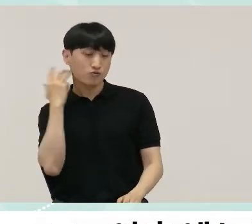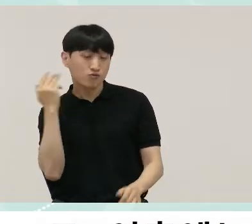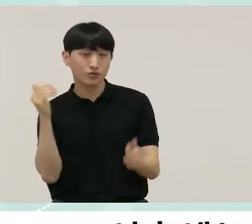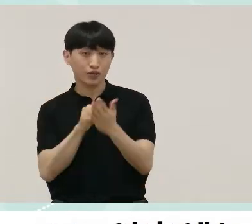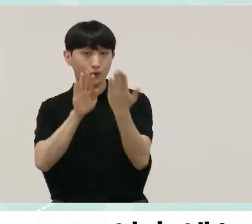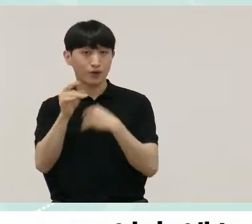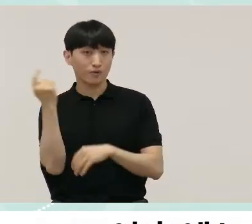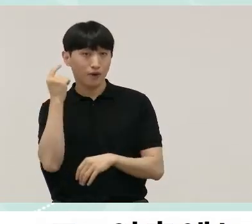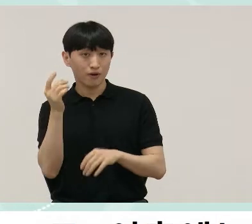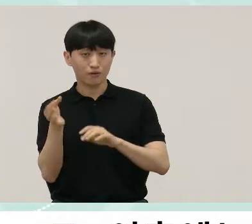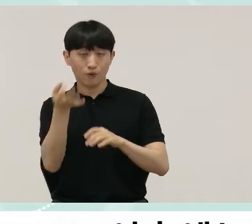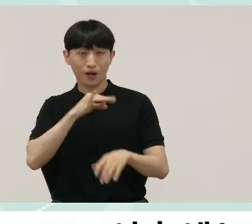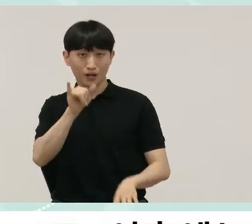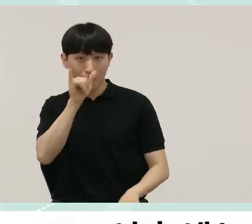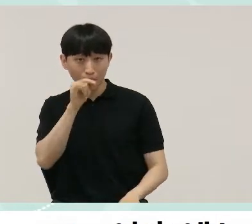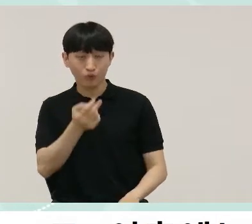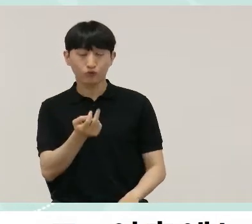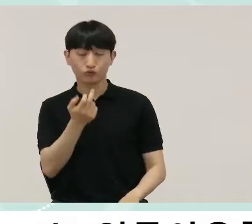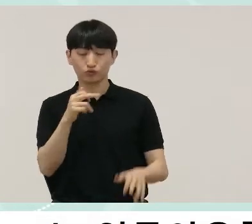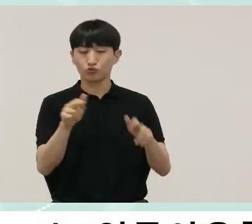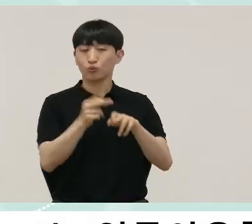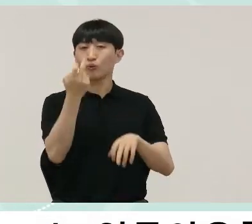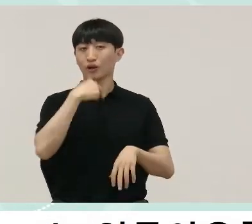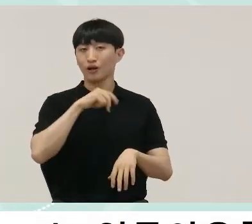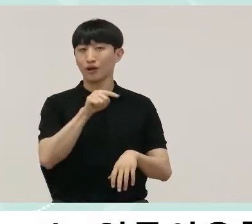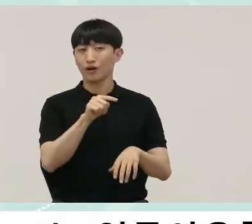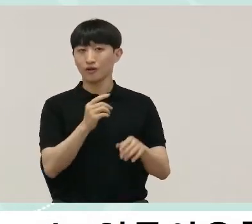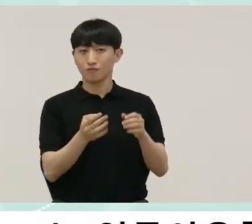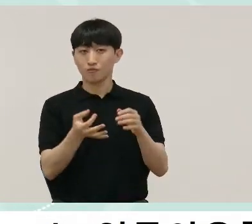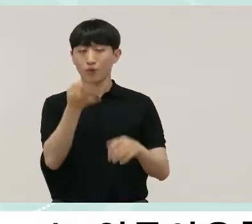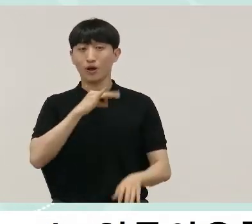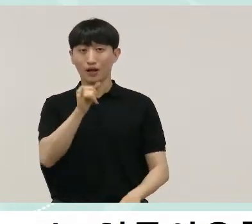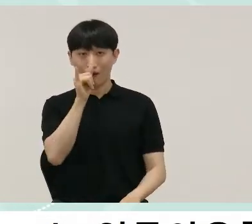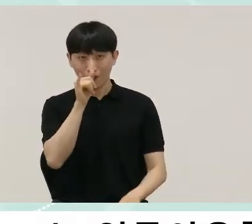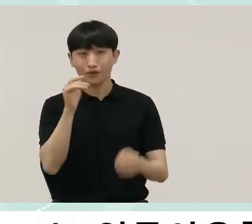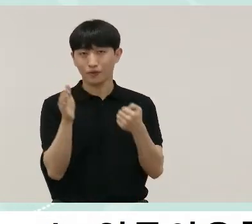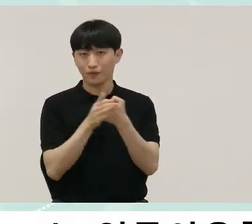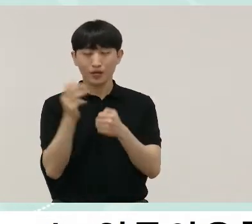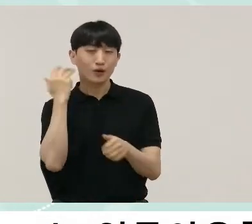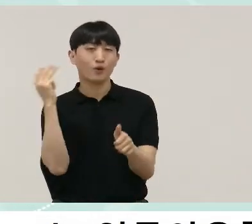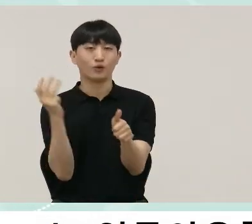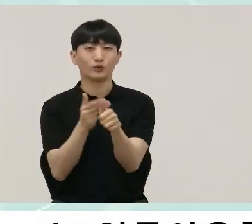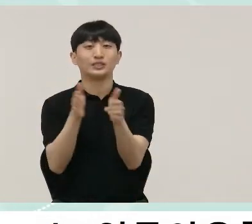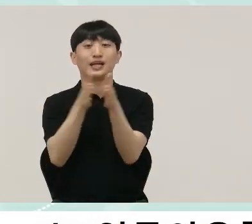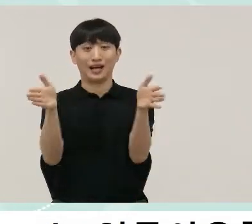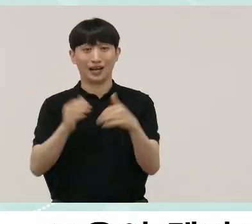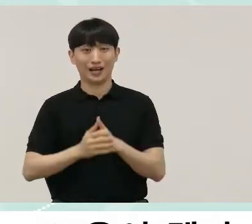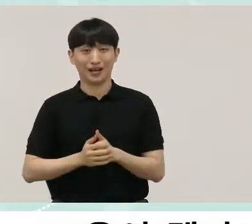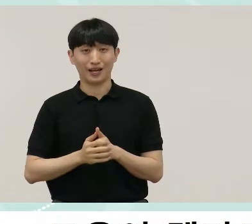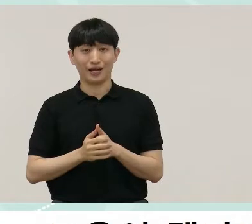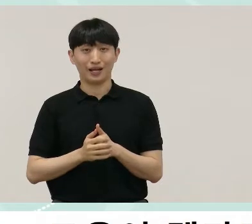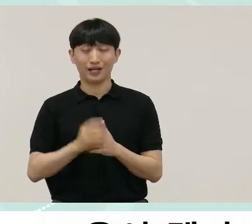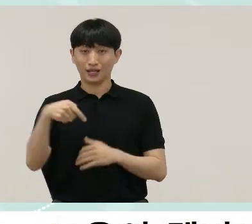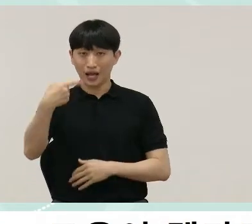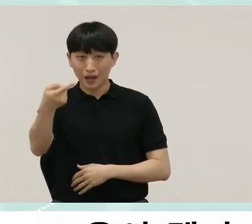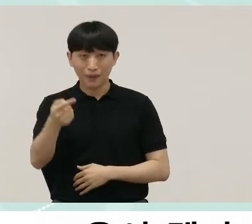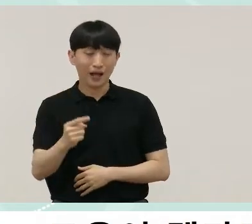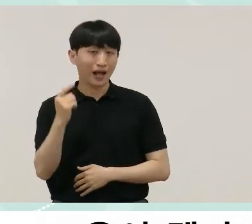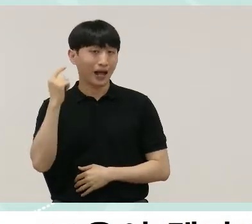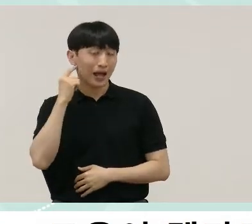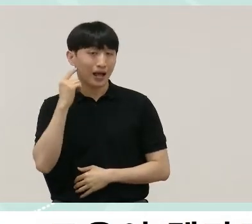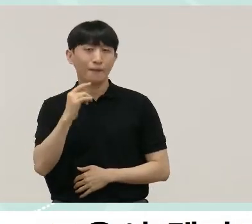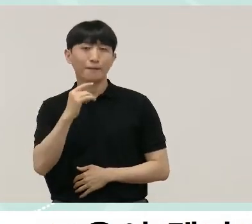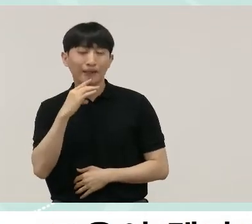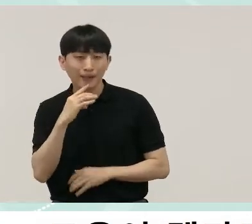위해서 도움이 된다고 했기 때문에 수술을 하기 시작했습니다. 이후 일측